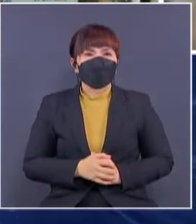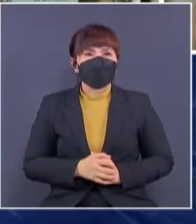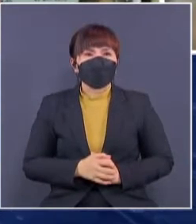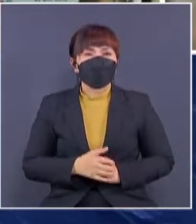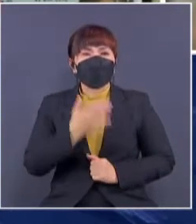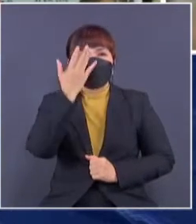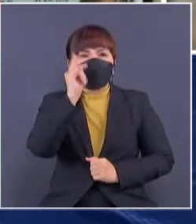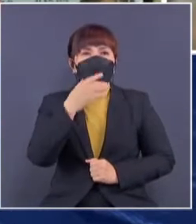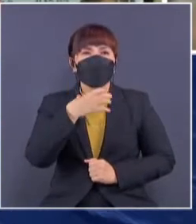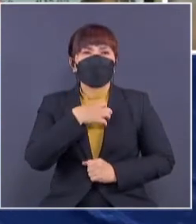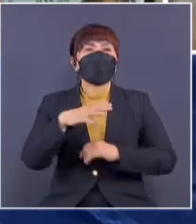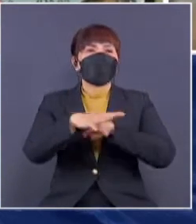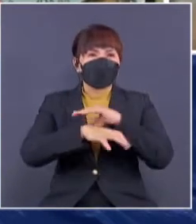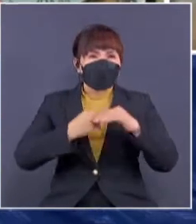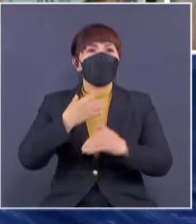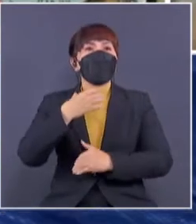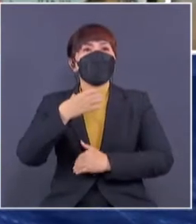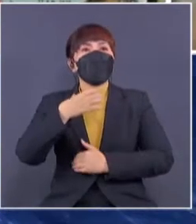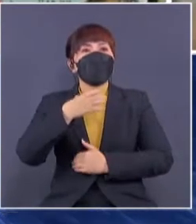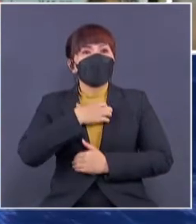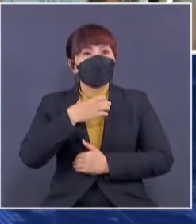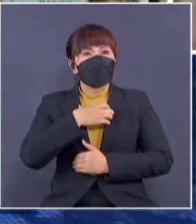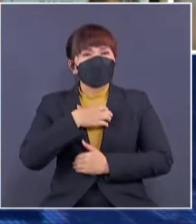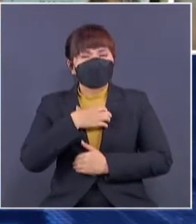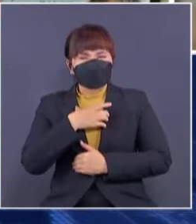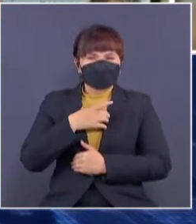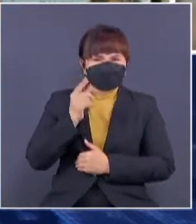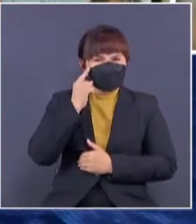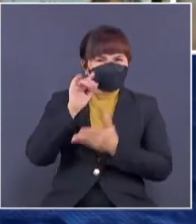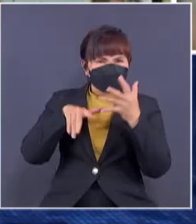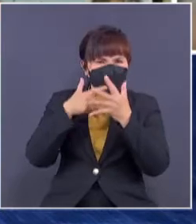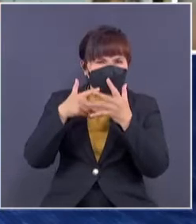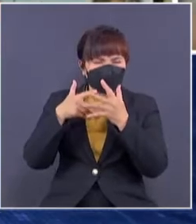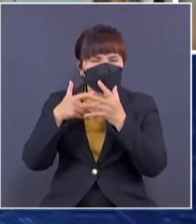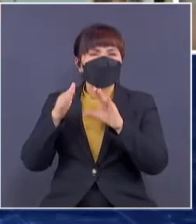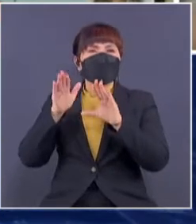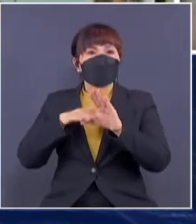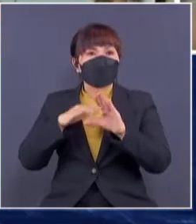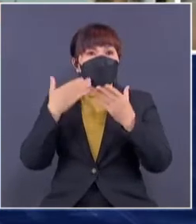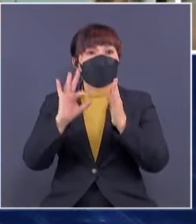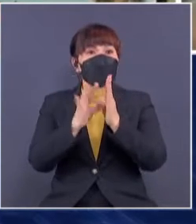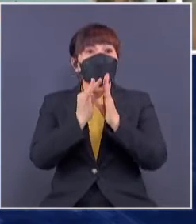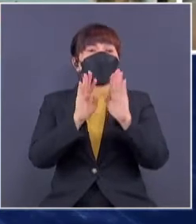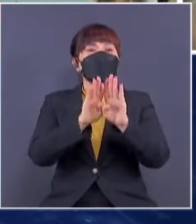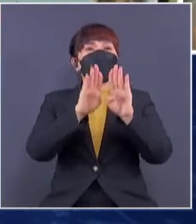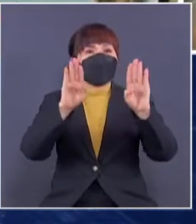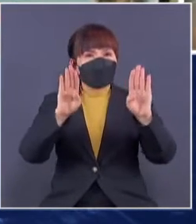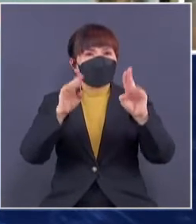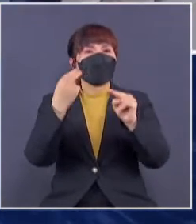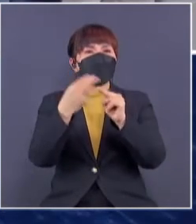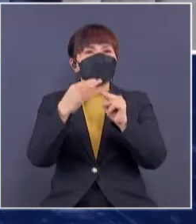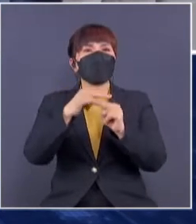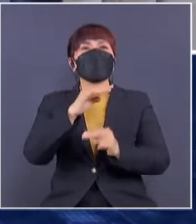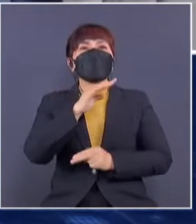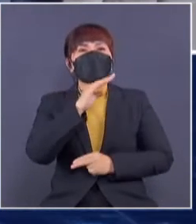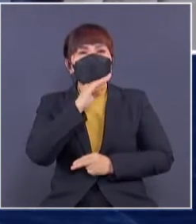โมยตั้งใจที่จะมาก่อเหตุตั้งแต่มาสมัครงานเลยครับก่อนที่จะเปิด Facebook แล้วก็ใช้ชื่อปลอมเพื่อไป